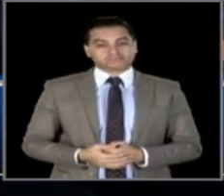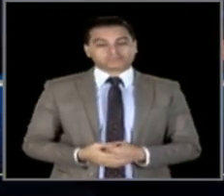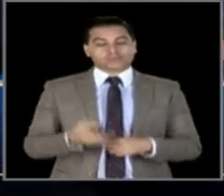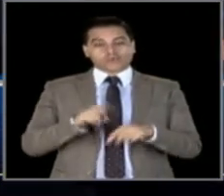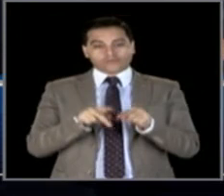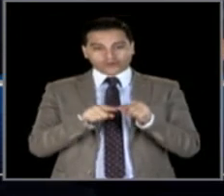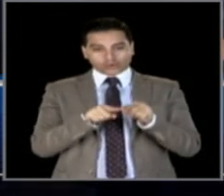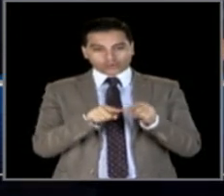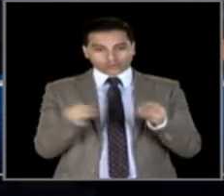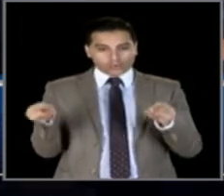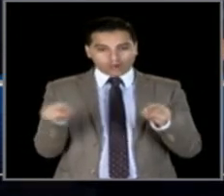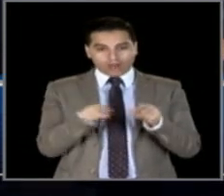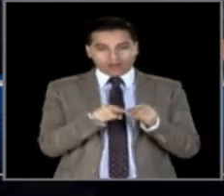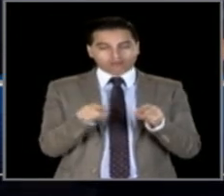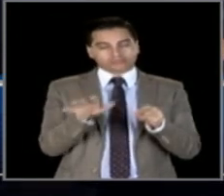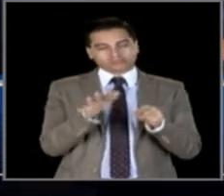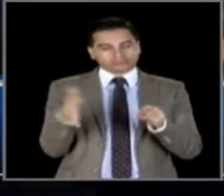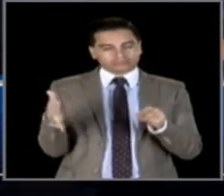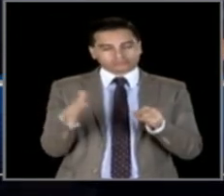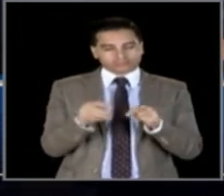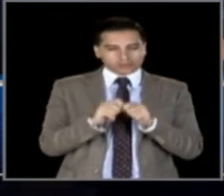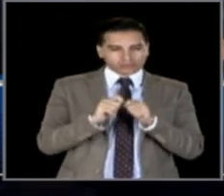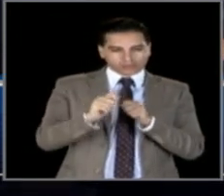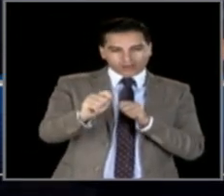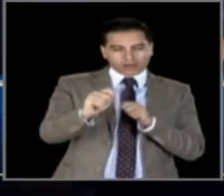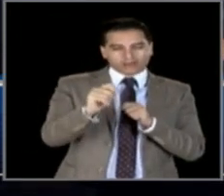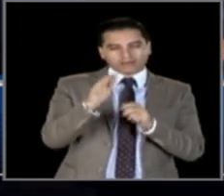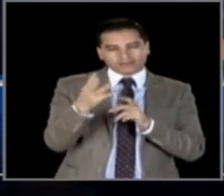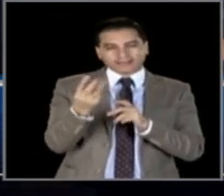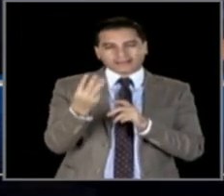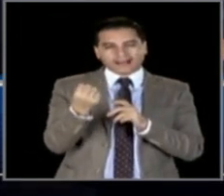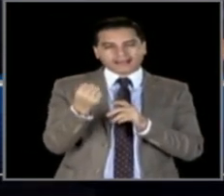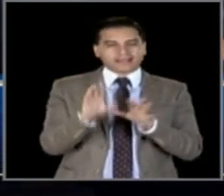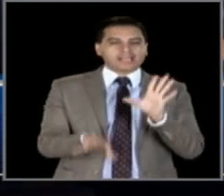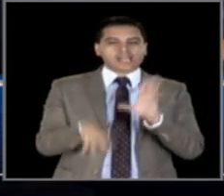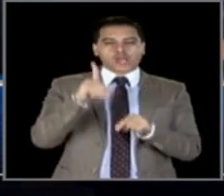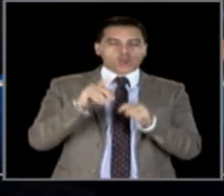وطولها بيصل لحوالي 30 كيلومتر.